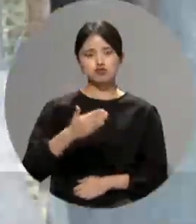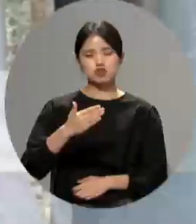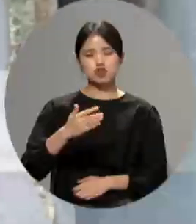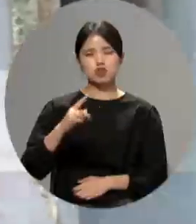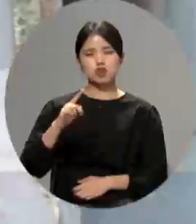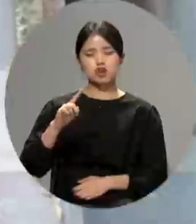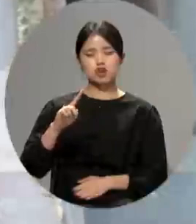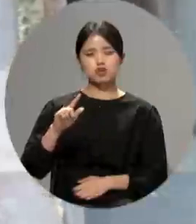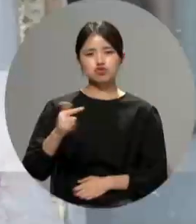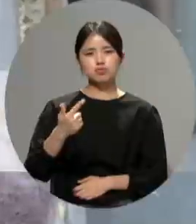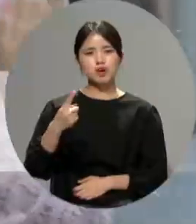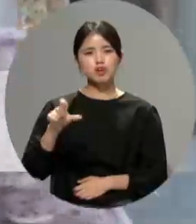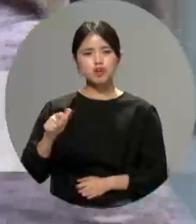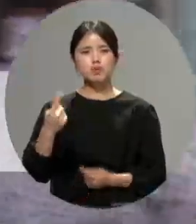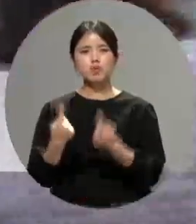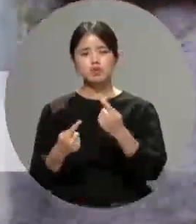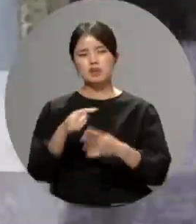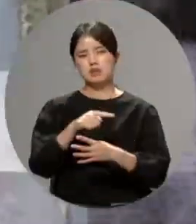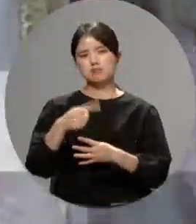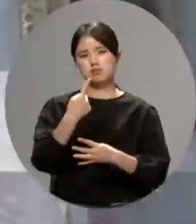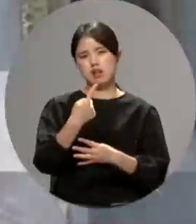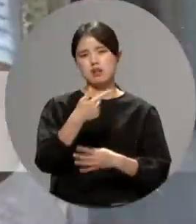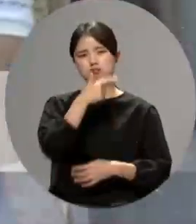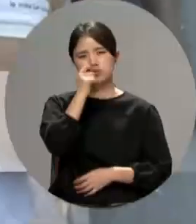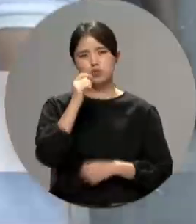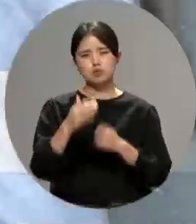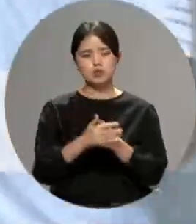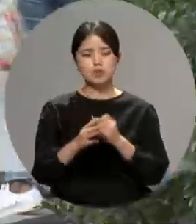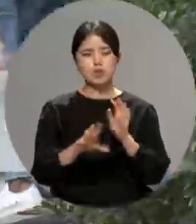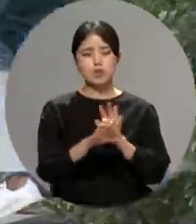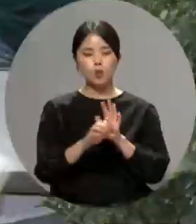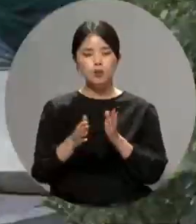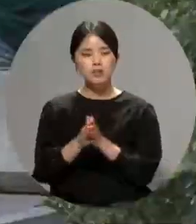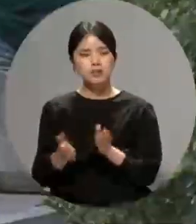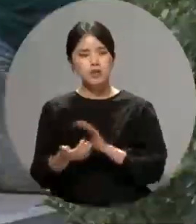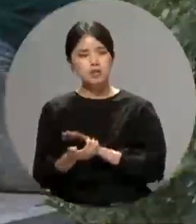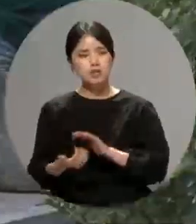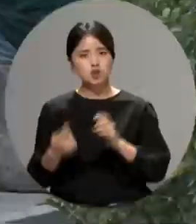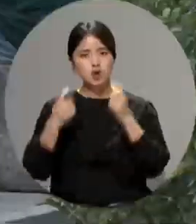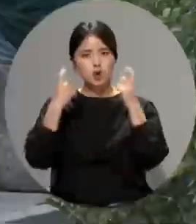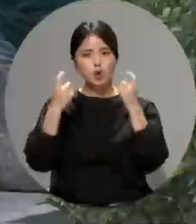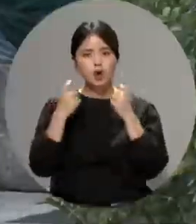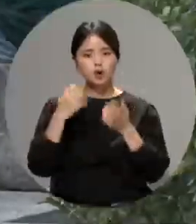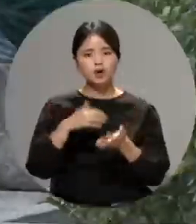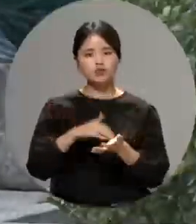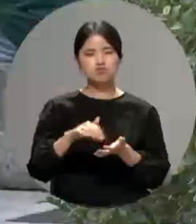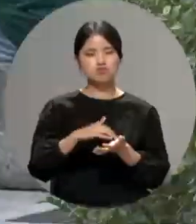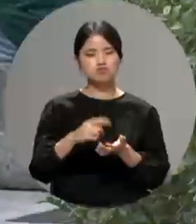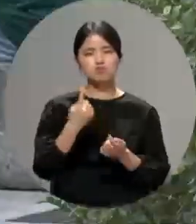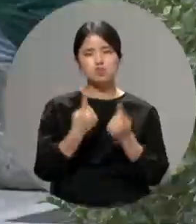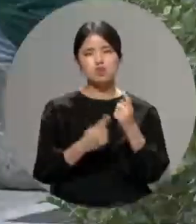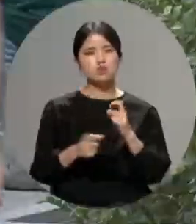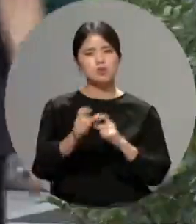19,615명과 비교하면 4분의 1 수준에 그쳐 코로나19 확산 이전 관광객 규모에는 못 미치는 것으로 나타났습니다.